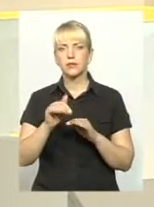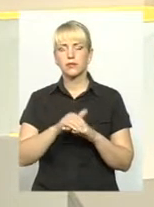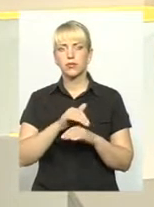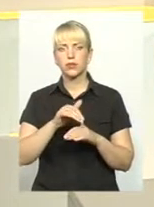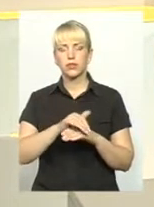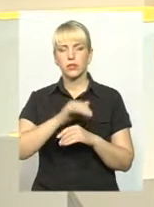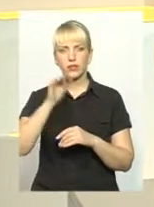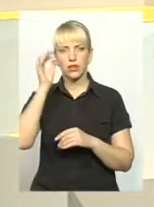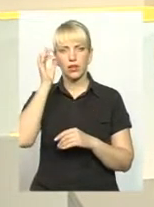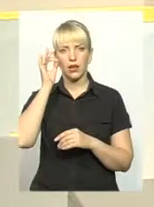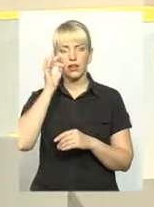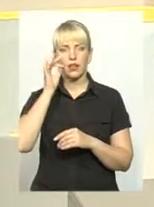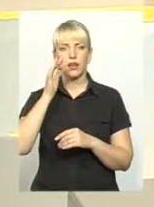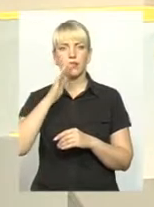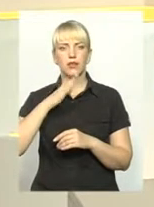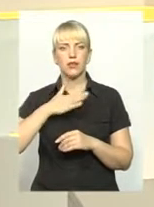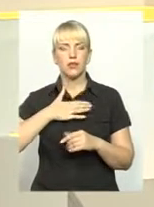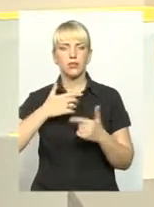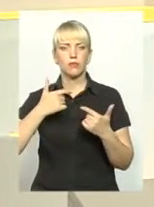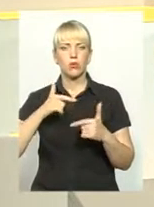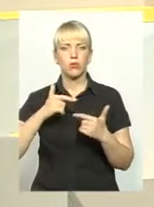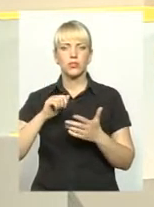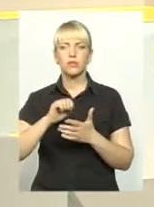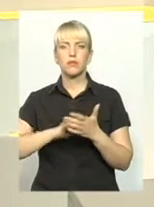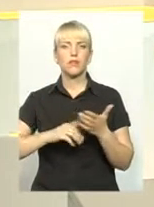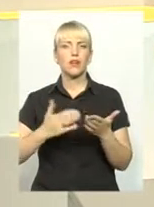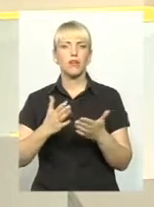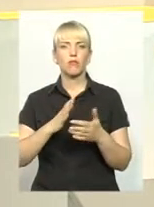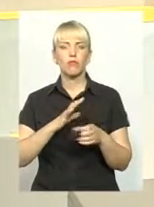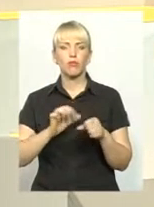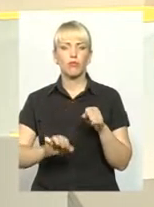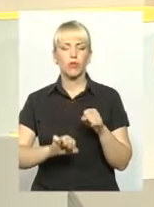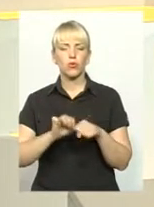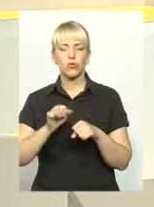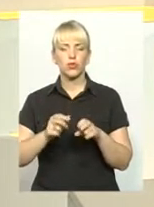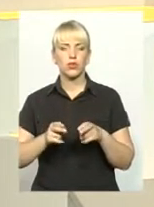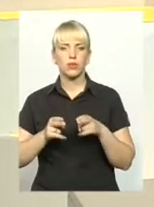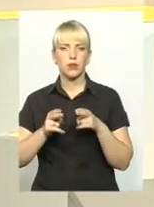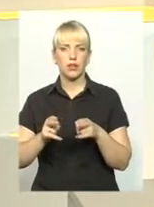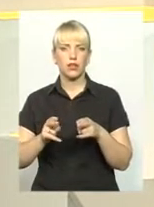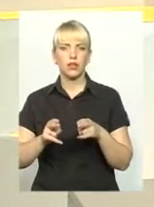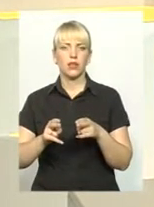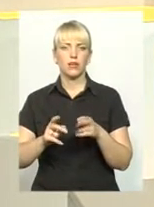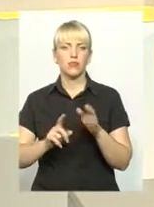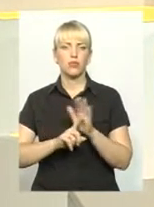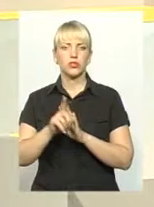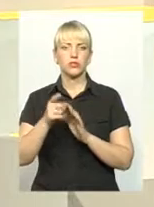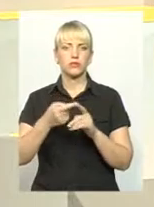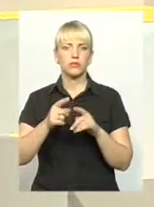нагадайте нашим гостям, з приводу чого було порушене кримінальне провадження.